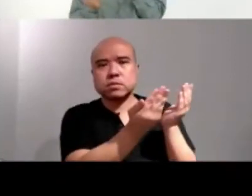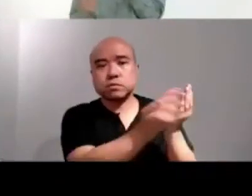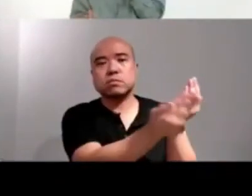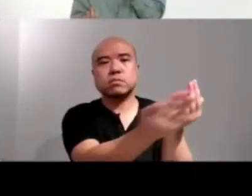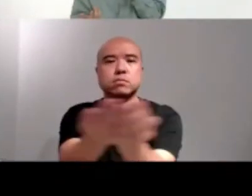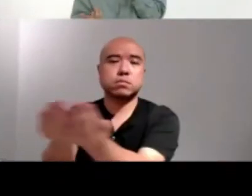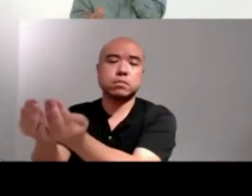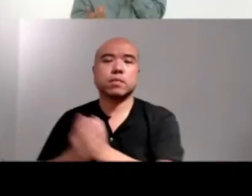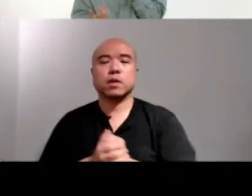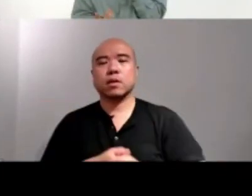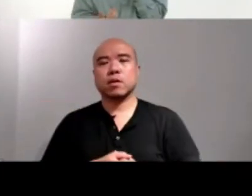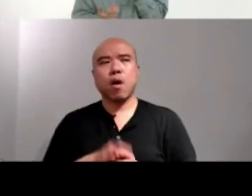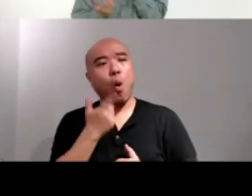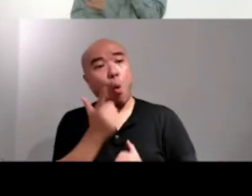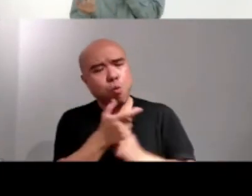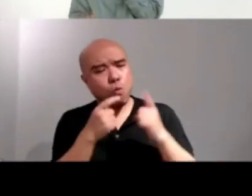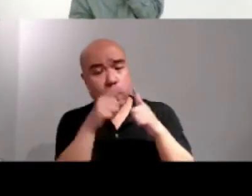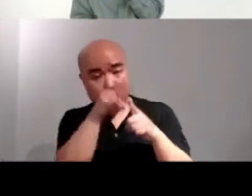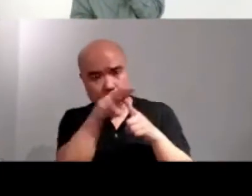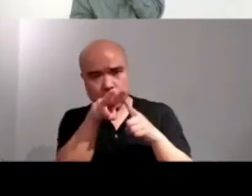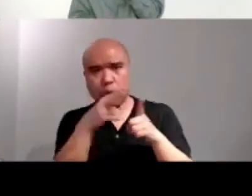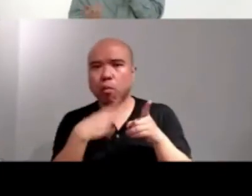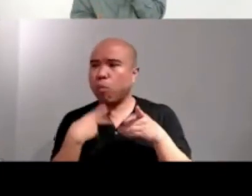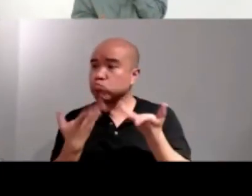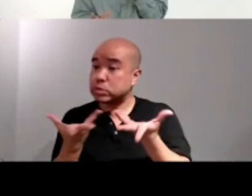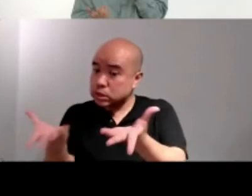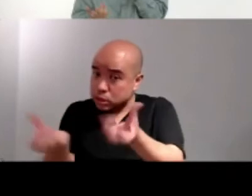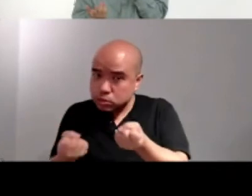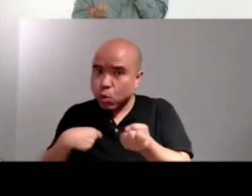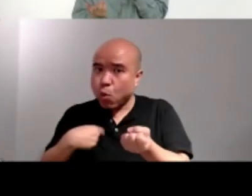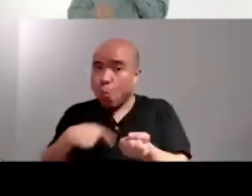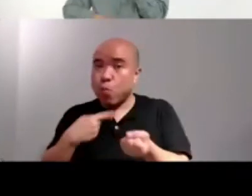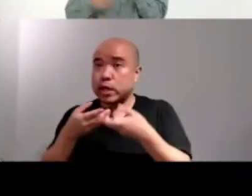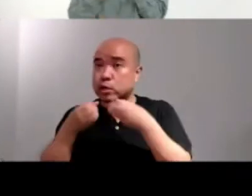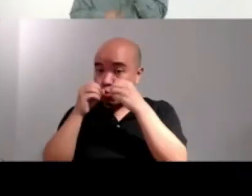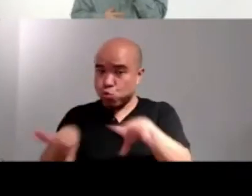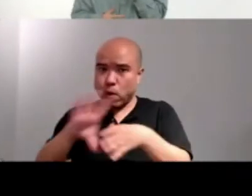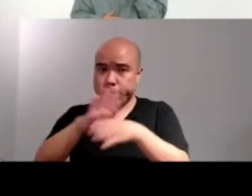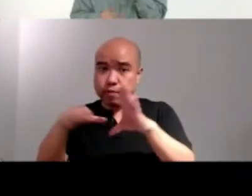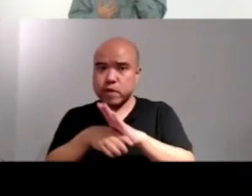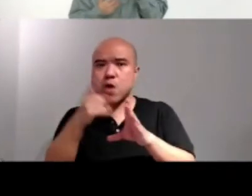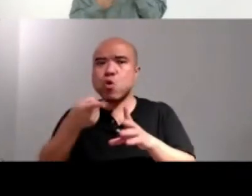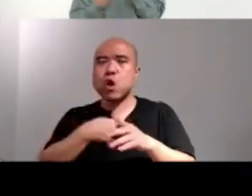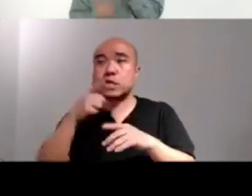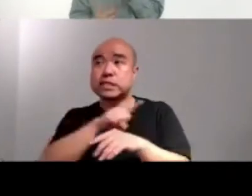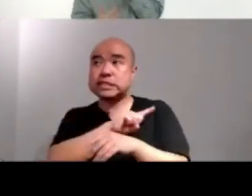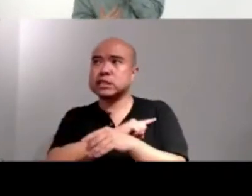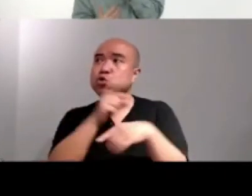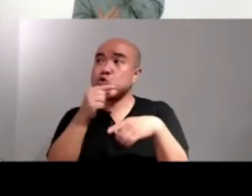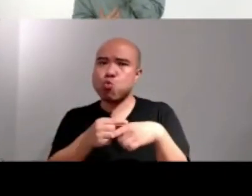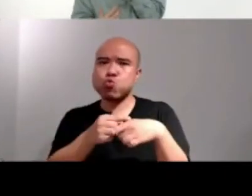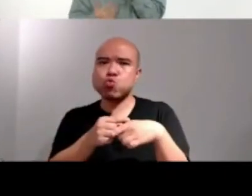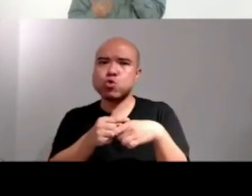咗啲書之後，覺得好認同 Dusty Kid 個文化，跟住佢想喺佢嘅公司都做一件咁樣嘅好